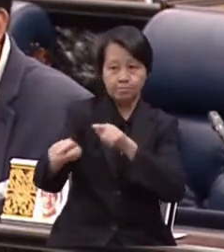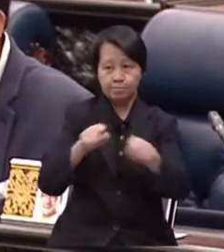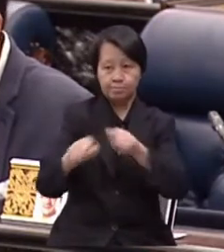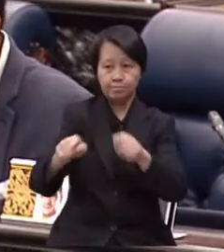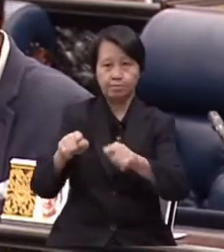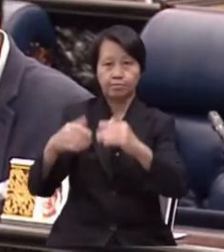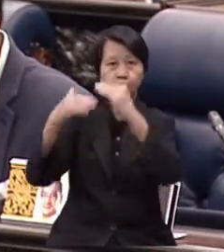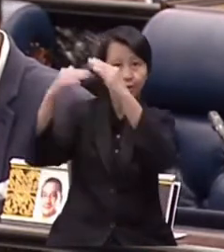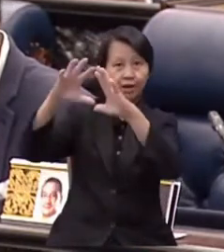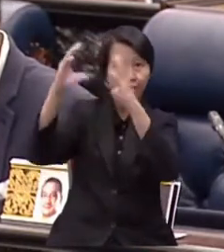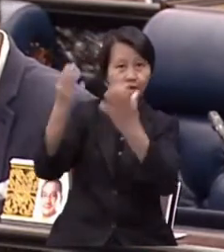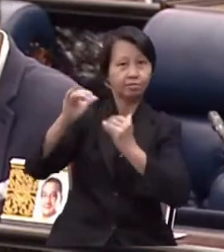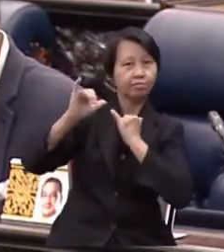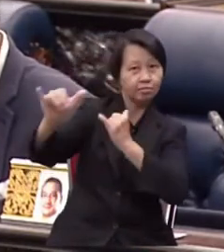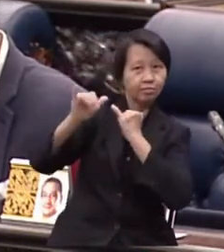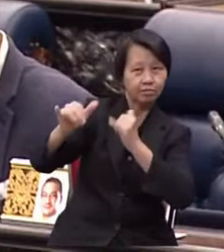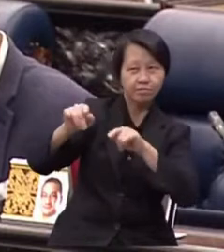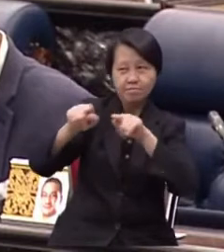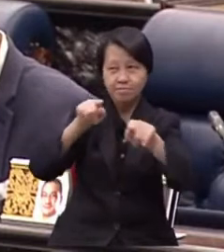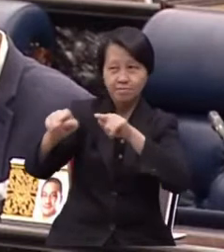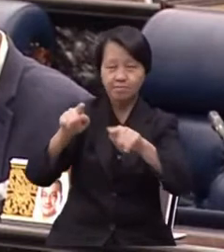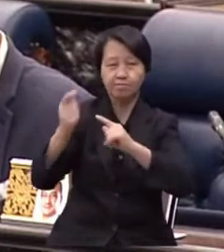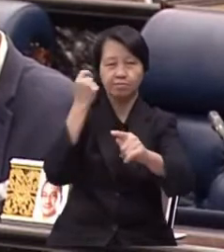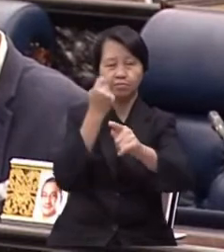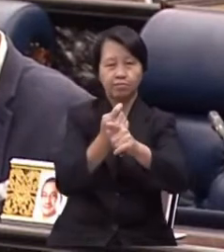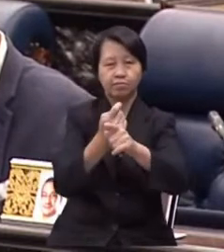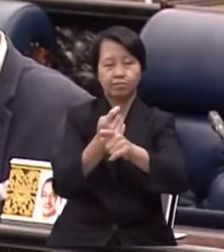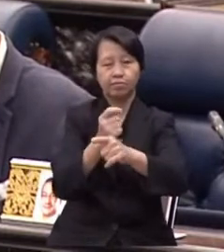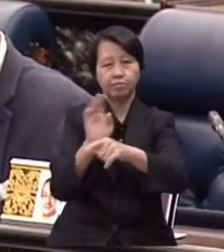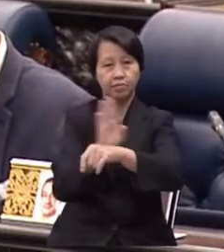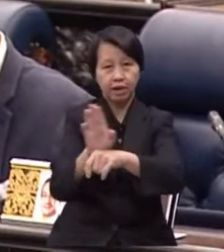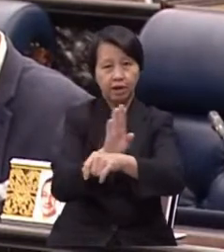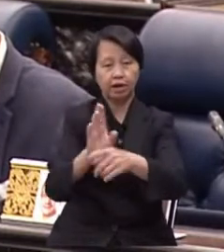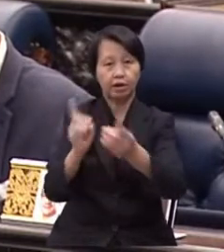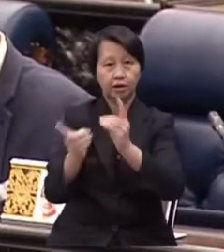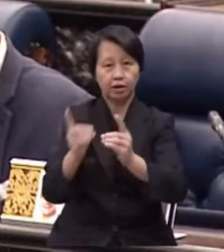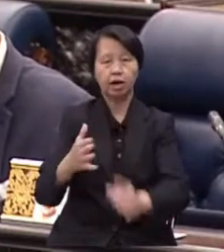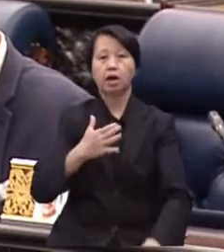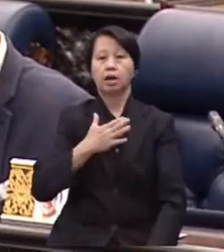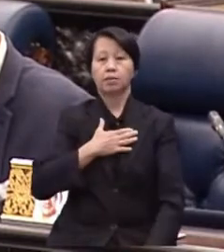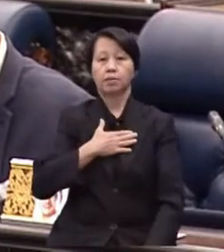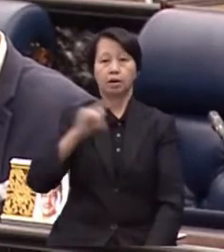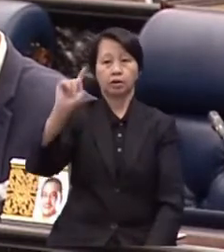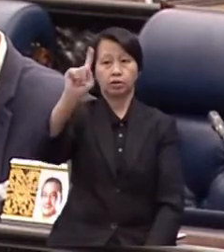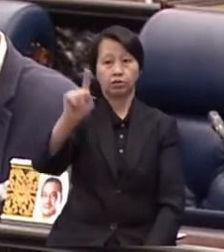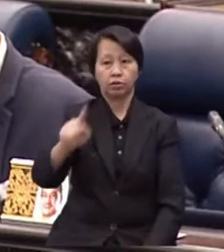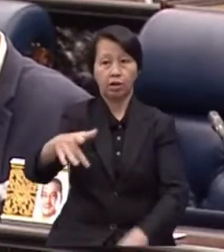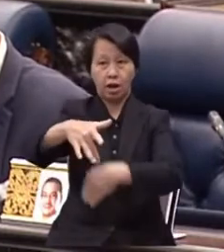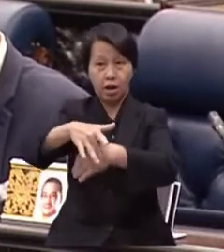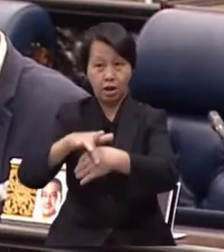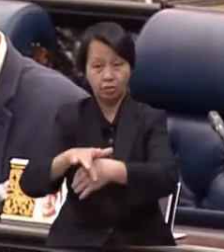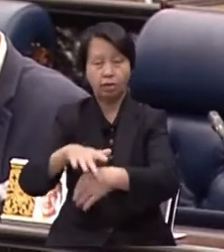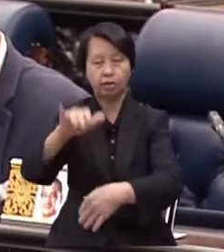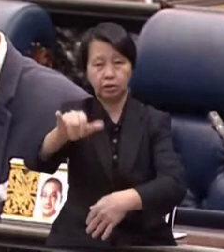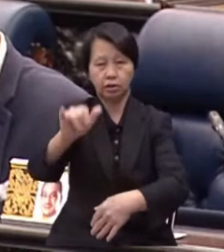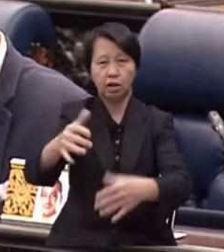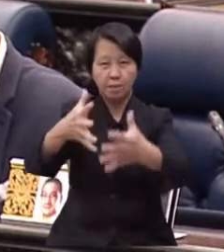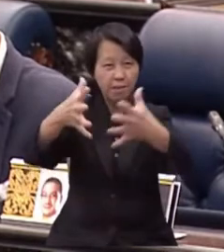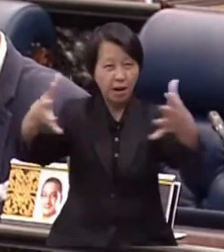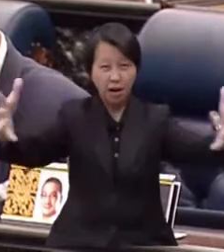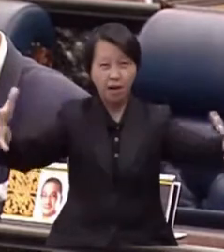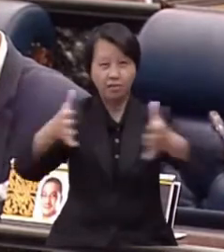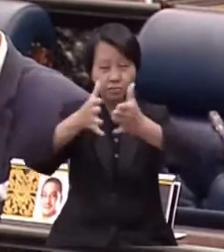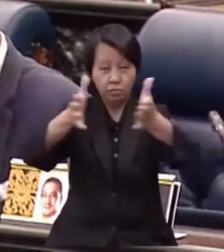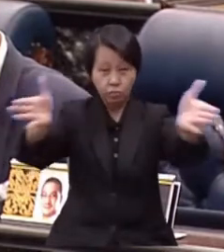di peringkat double buat tujuan pernyataan digital dalam soal yang saya yang saya tanya awal memang y-nya